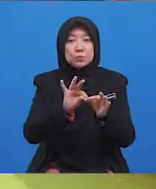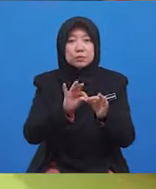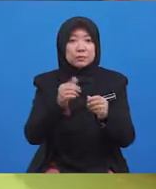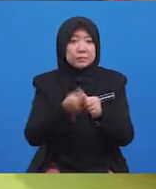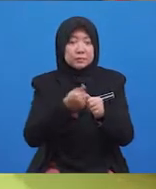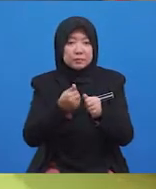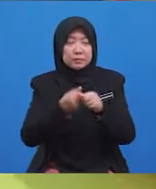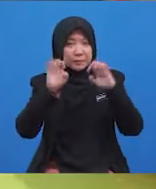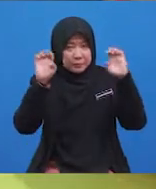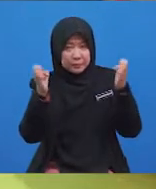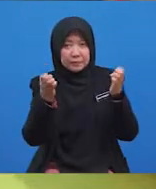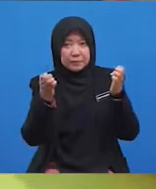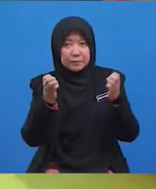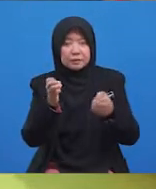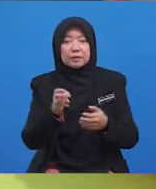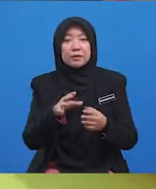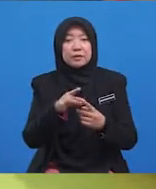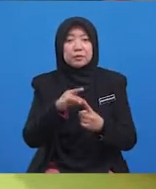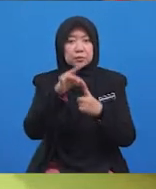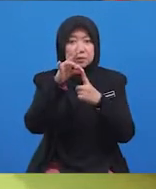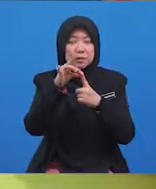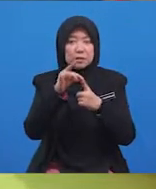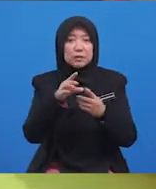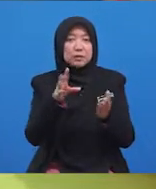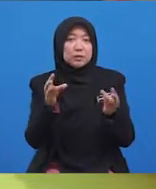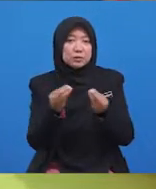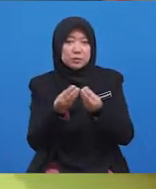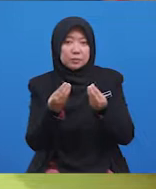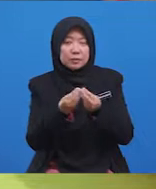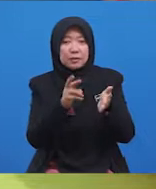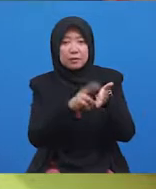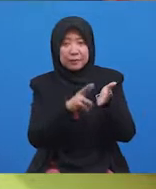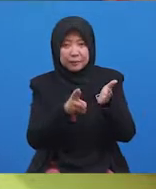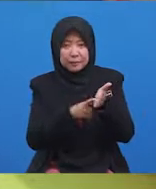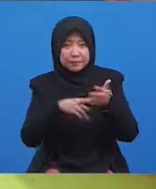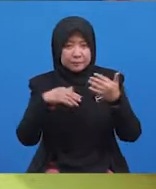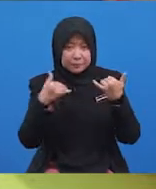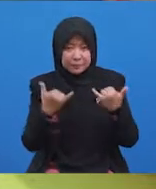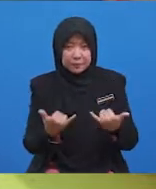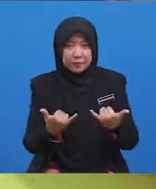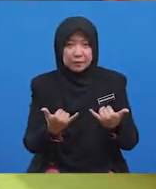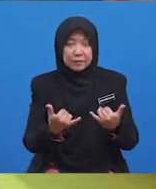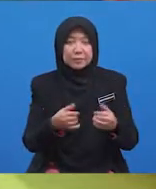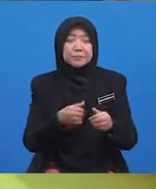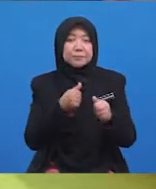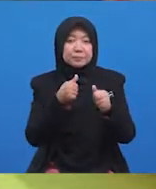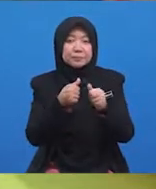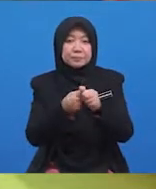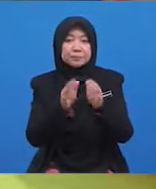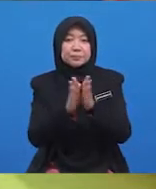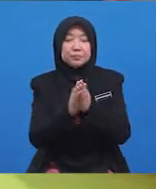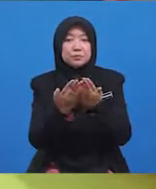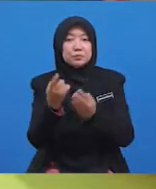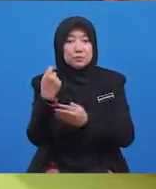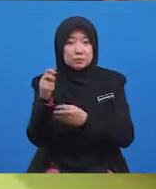elemen kecuali jumlah rangkap. Baiklah, sekarang berbekalkan buku teks antologi,